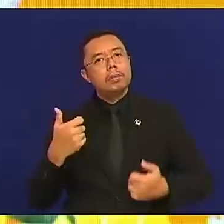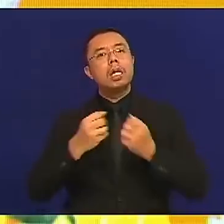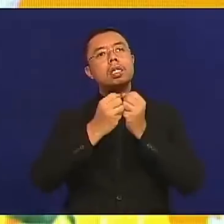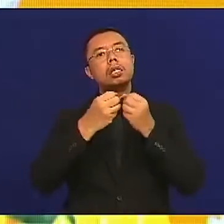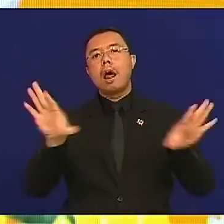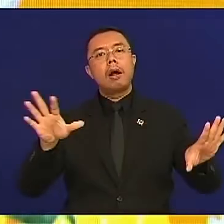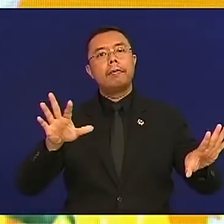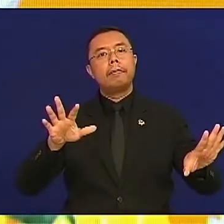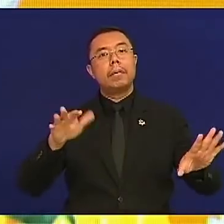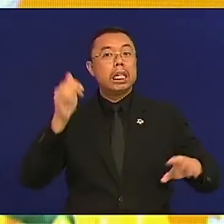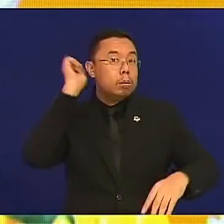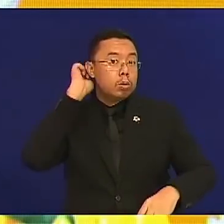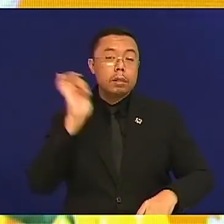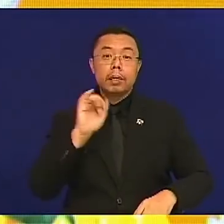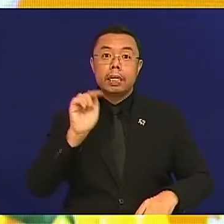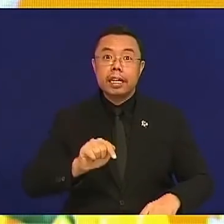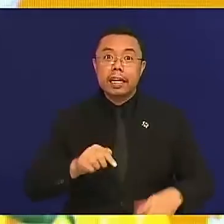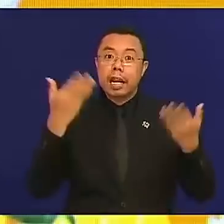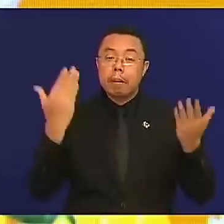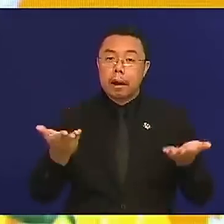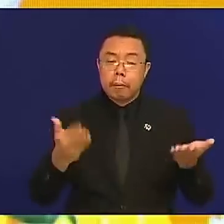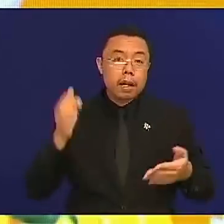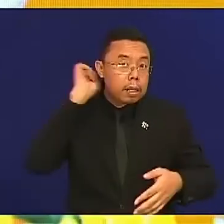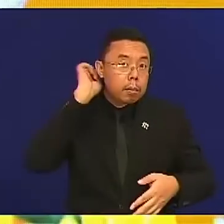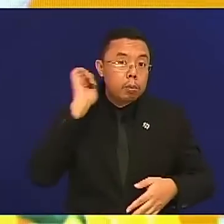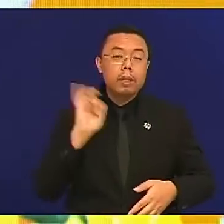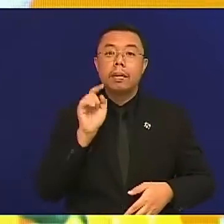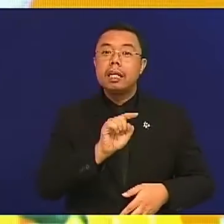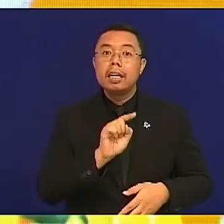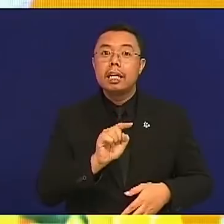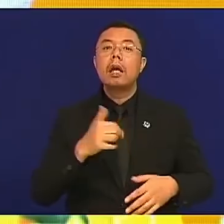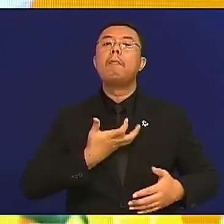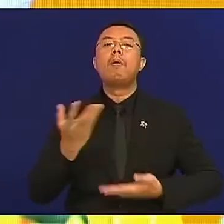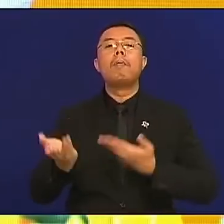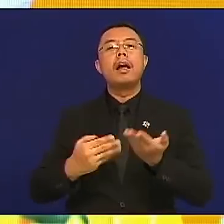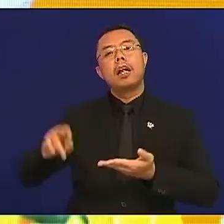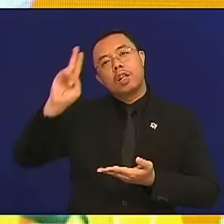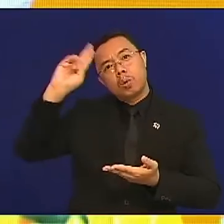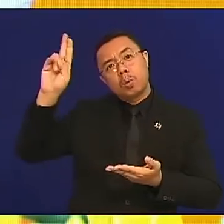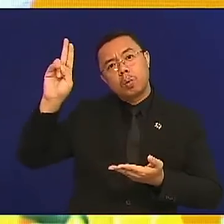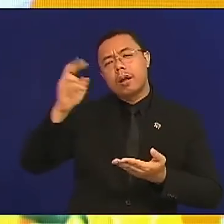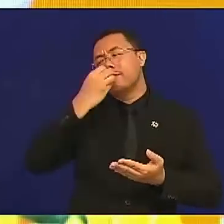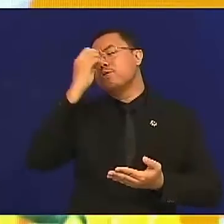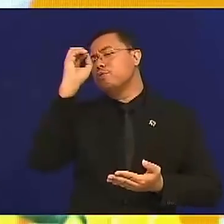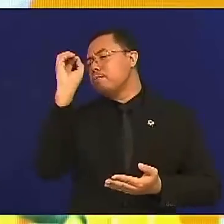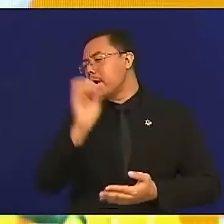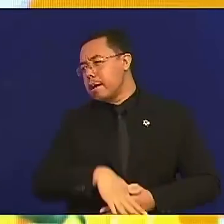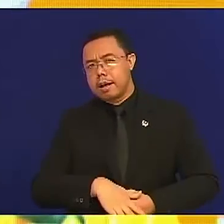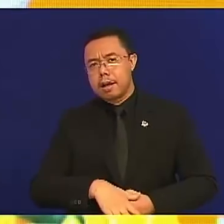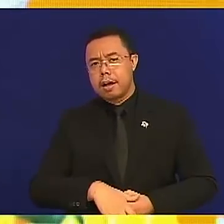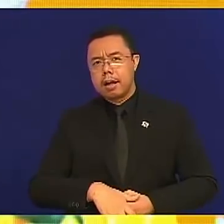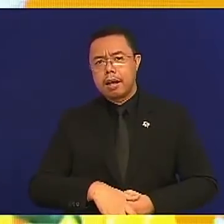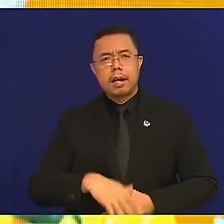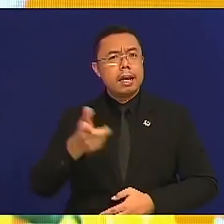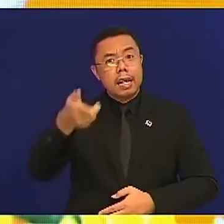terhilang ibu-ibu seperti ini. Nah, bagaimana ibu-ibu seperti itu mau melayani Tuhan? Percuma. Dia